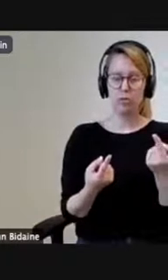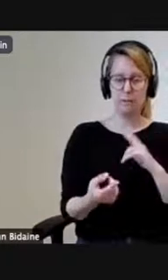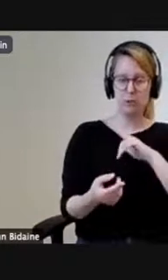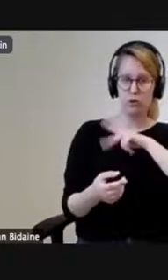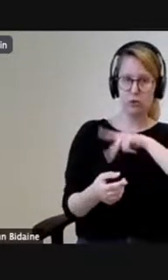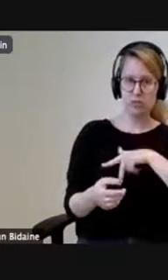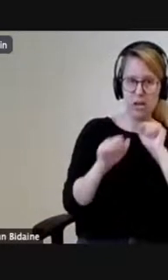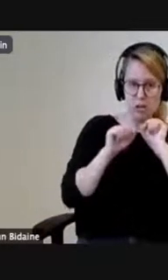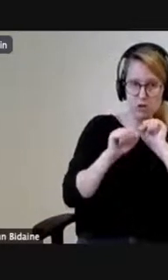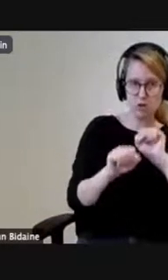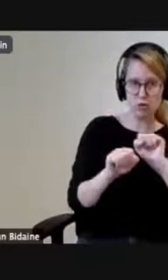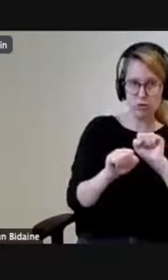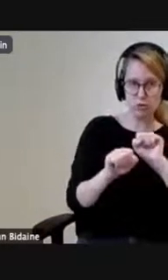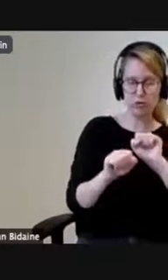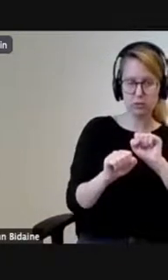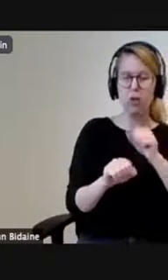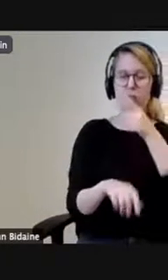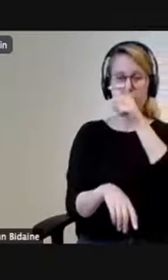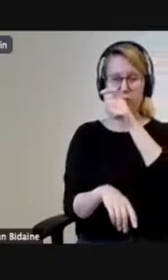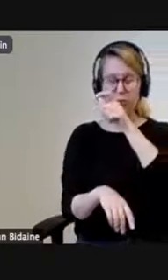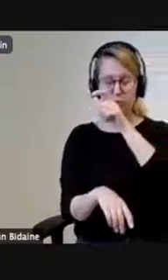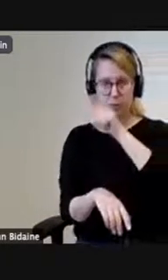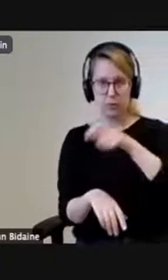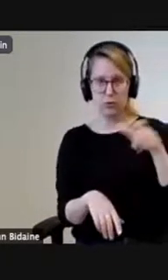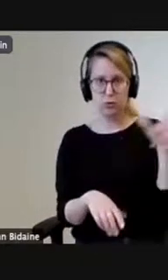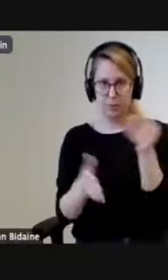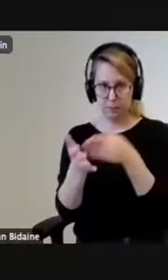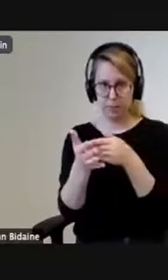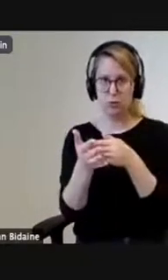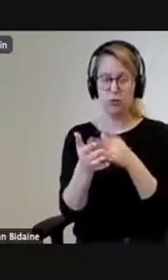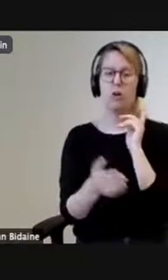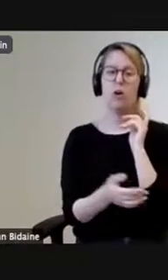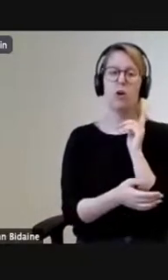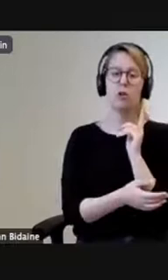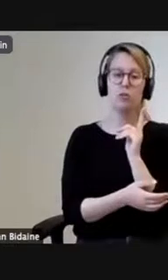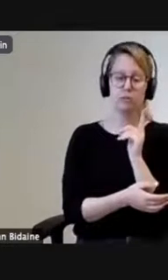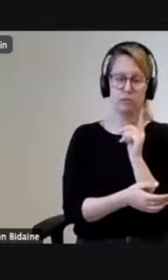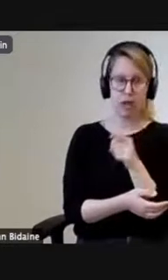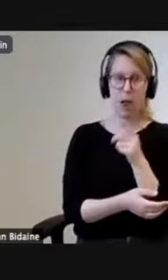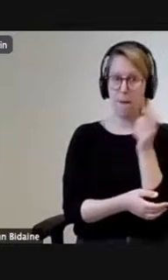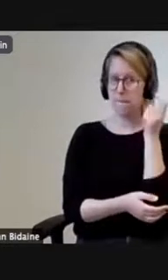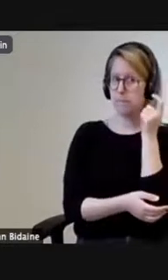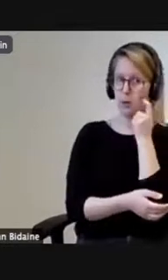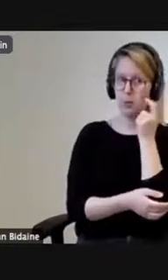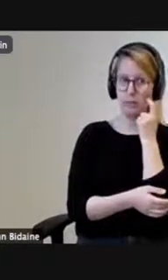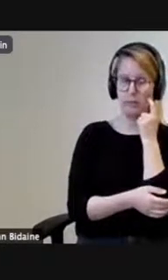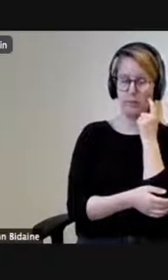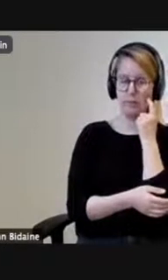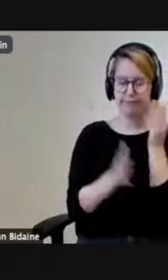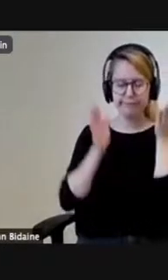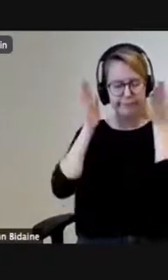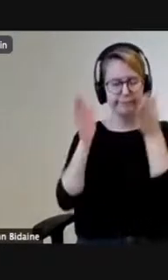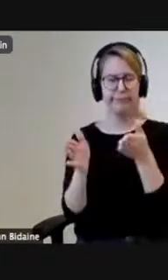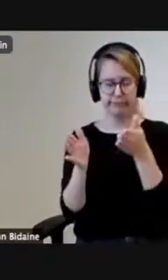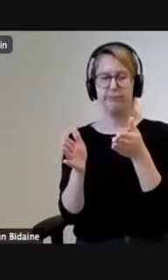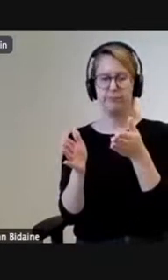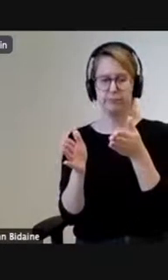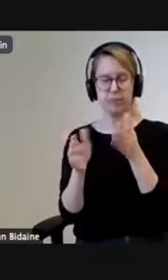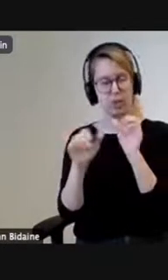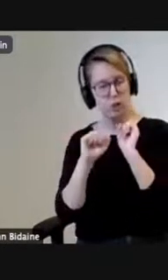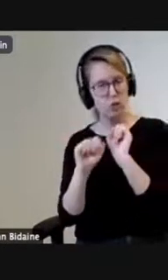rappelé, les personnes en situation de handicap sont plus à risque de pauvreté et d'exclusion